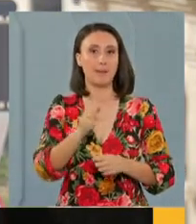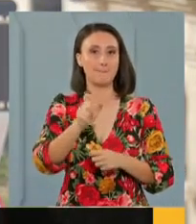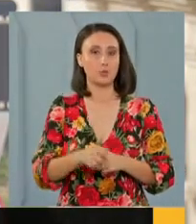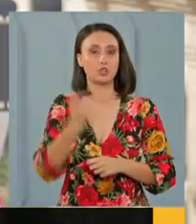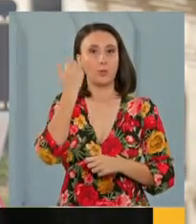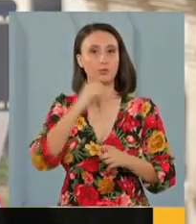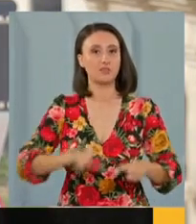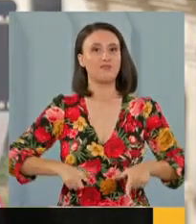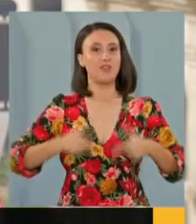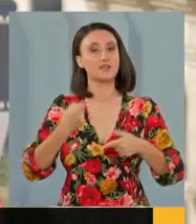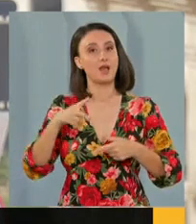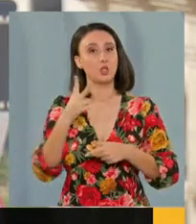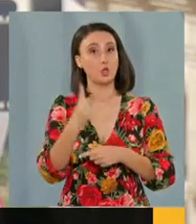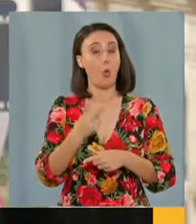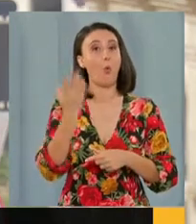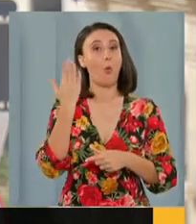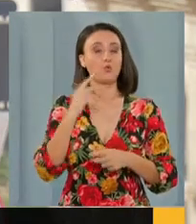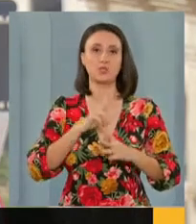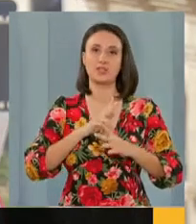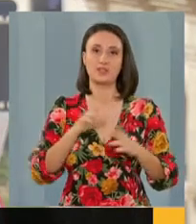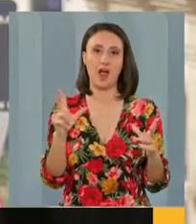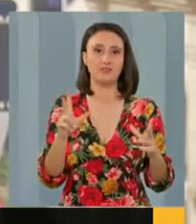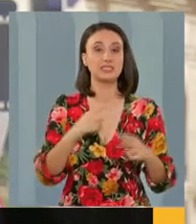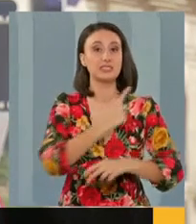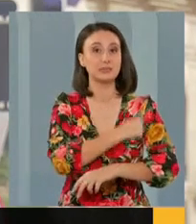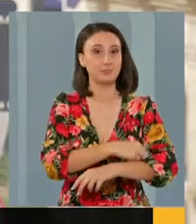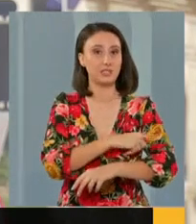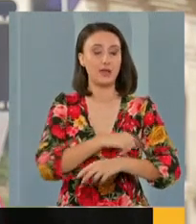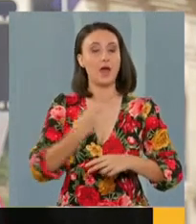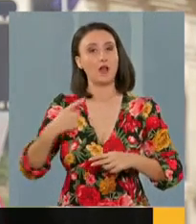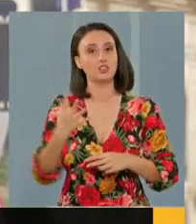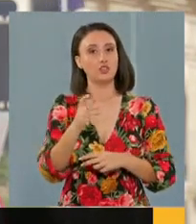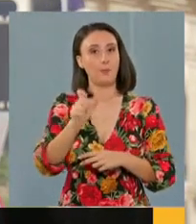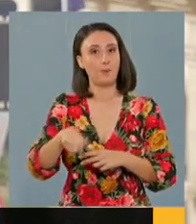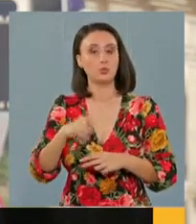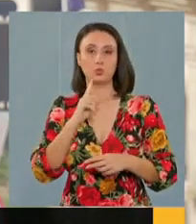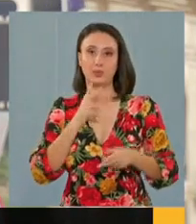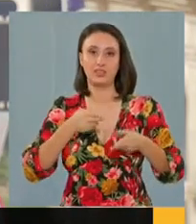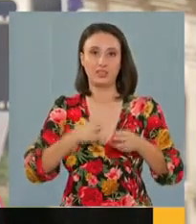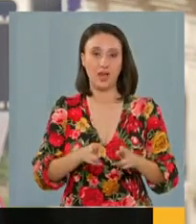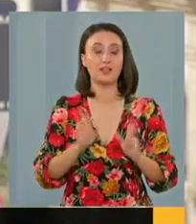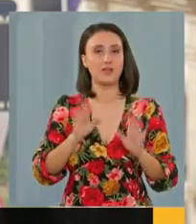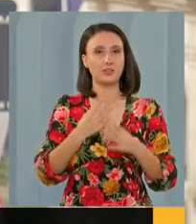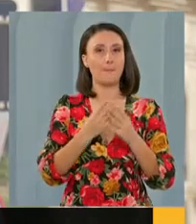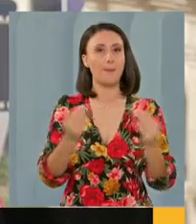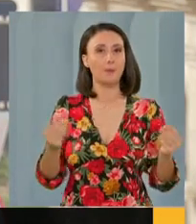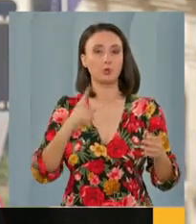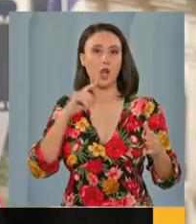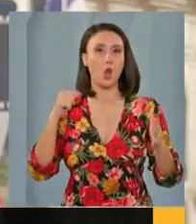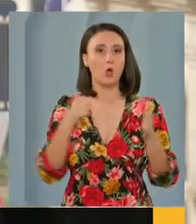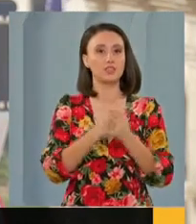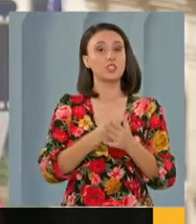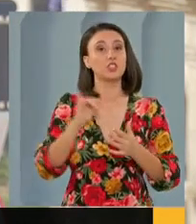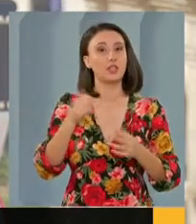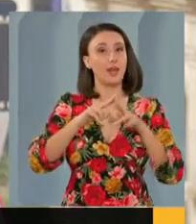și-au pierdut viața, iar alte 2 se află în stare critică la spital. Alte 5 persoane sunt internate având multiple traumatisme,